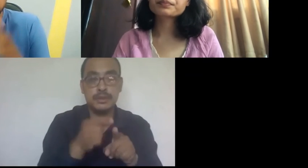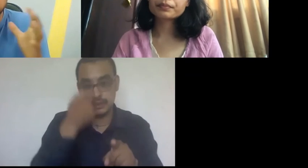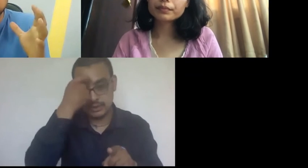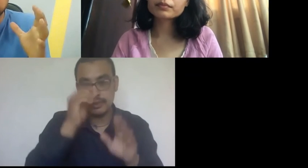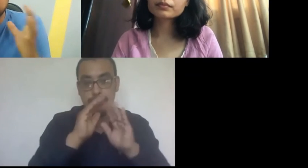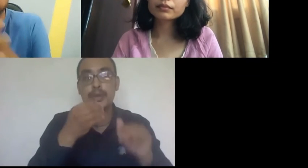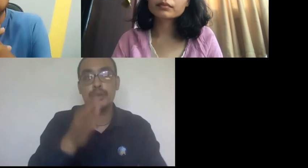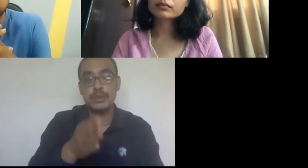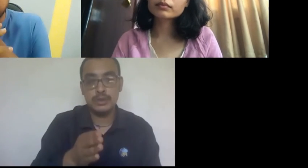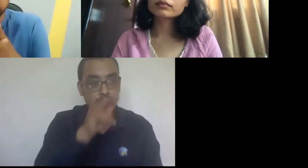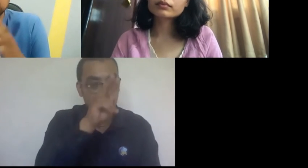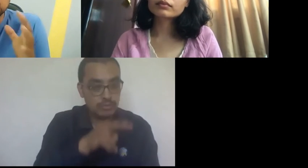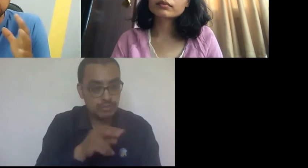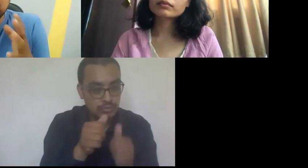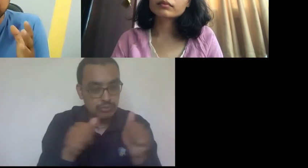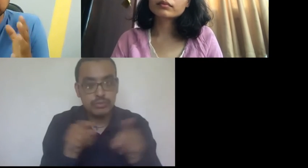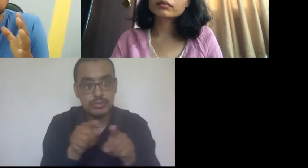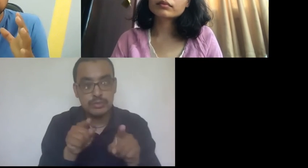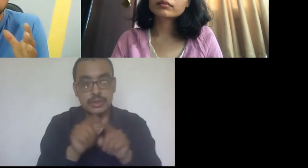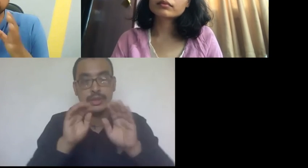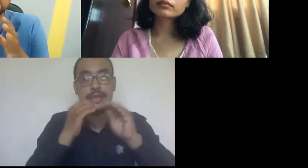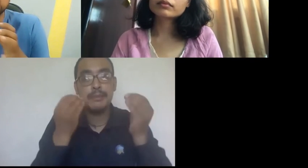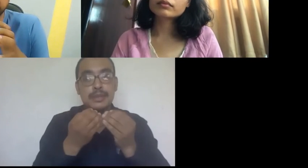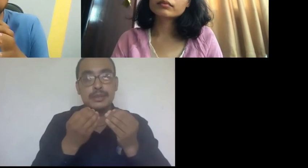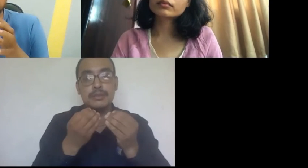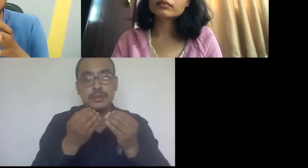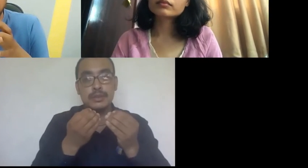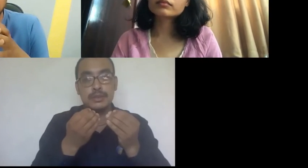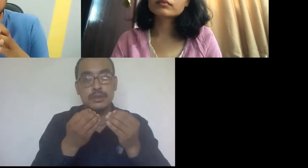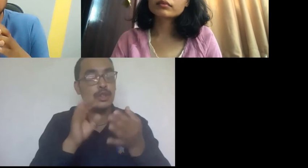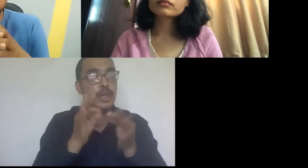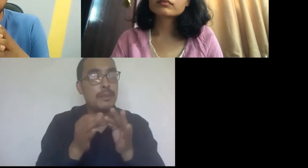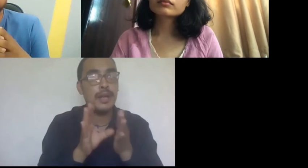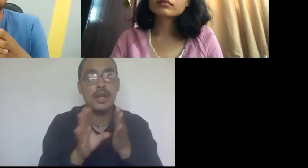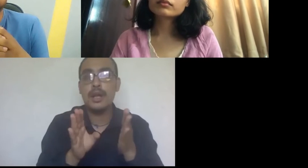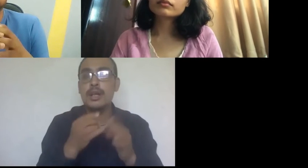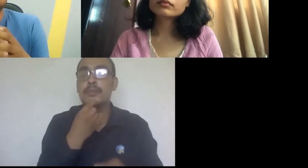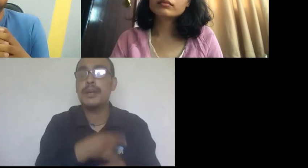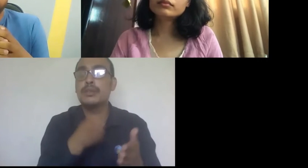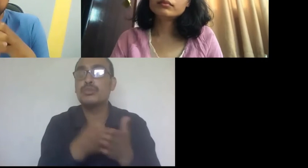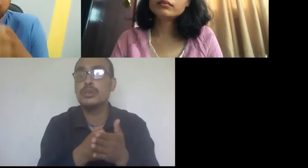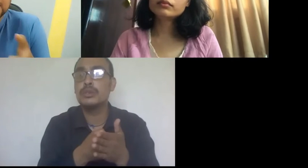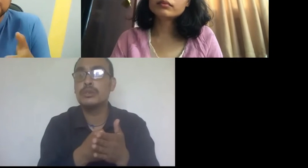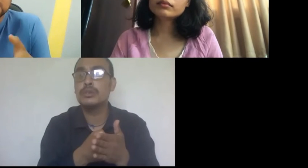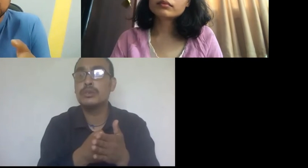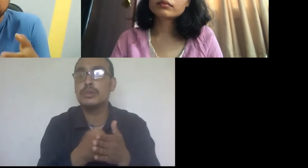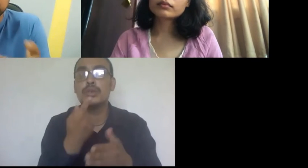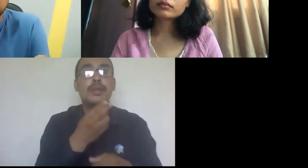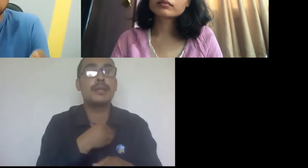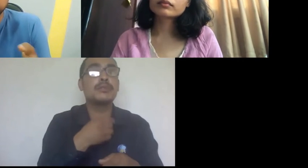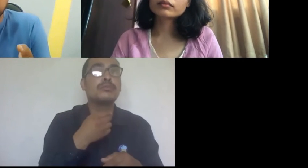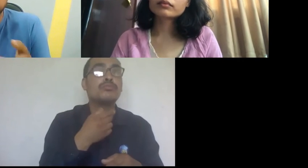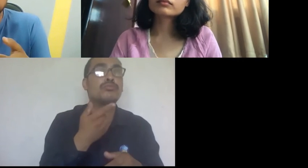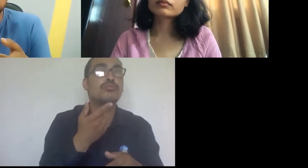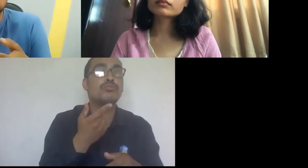हामी त्यहाँ कनेक्सनलाई ध्यान दिउँ, हामी त्यहाँ सोसियल मिडियाबाट चाहिँ कति मान्छेहरूलाई हामी भेट्यौँ होला त, जसको कारणले चाहिँ तपाईँको आफ्नो मानसिक स्वास्थ्यलाई एकदम